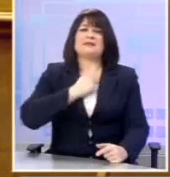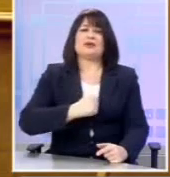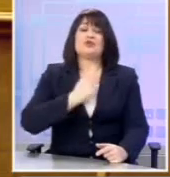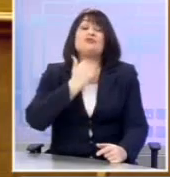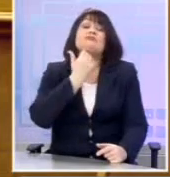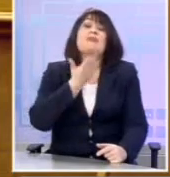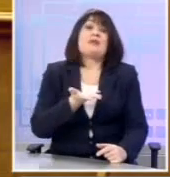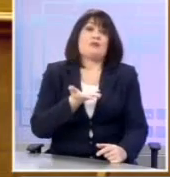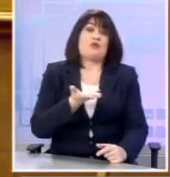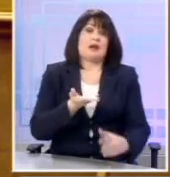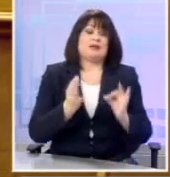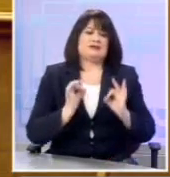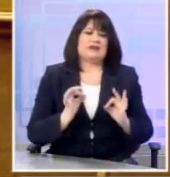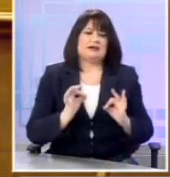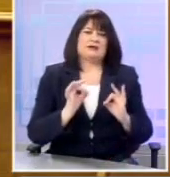τη δυνατότητα συνεχούς